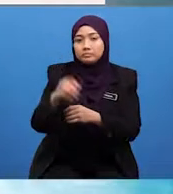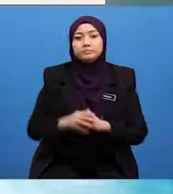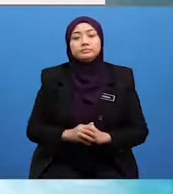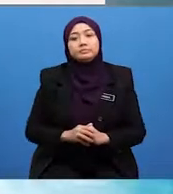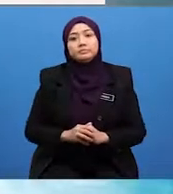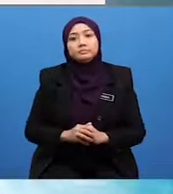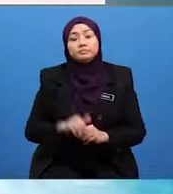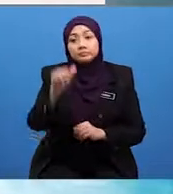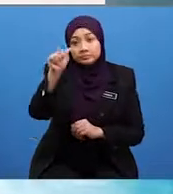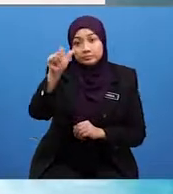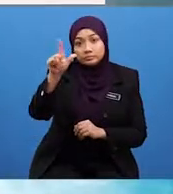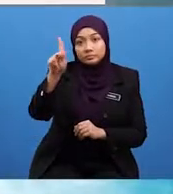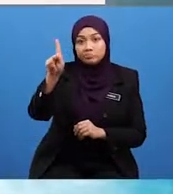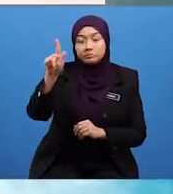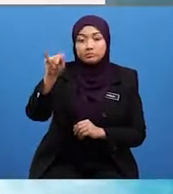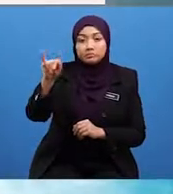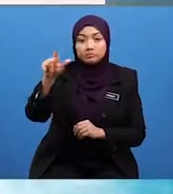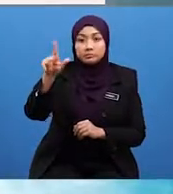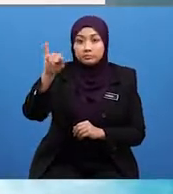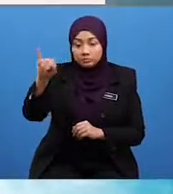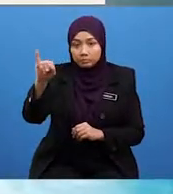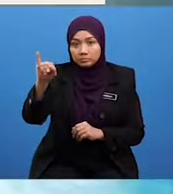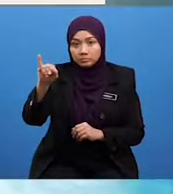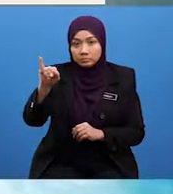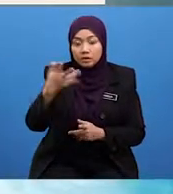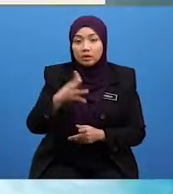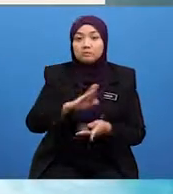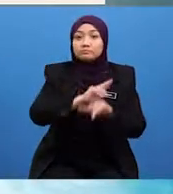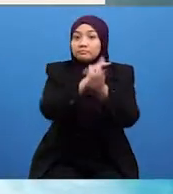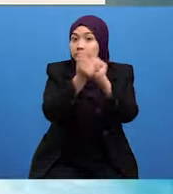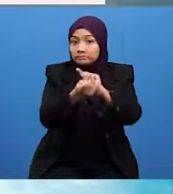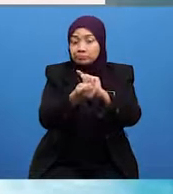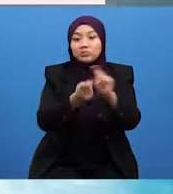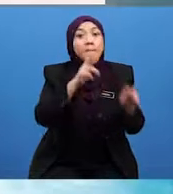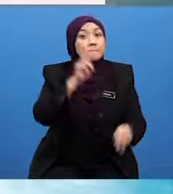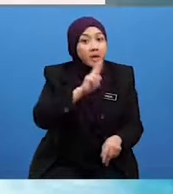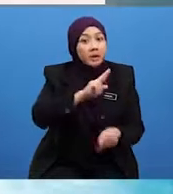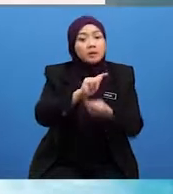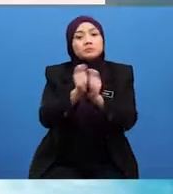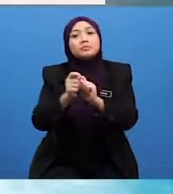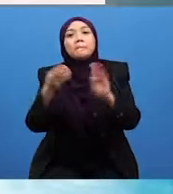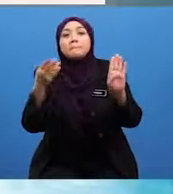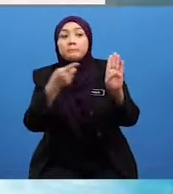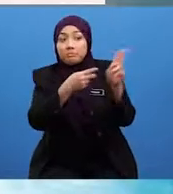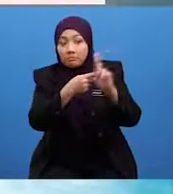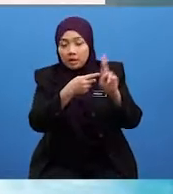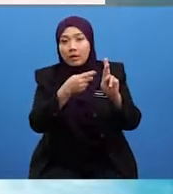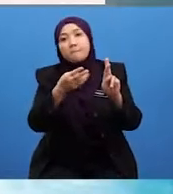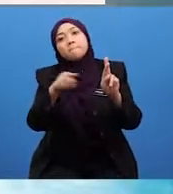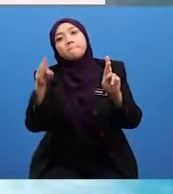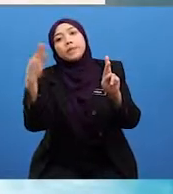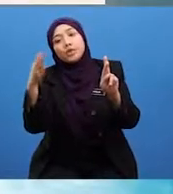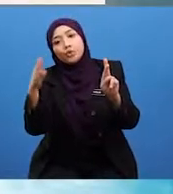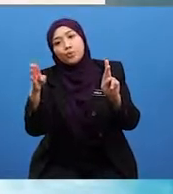Bahan alkali pula akan menukarkan warna kertas litmus merah kepada warna biru